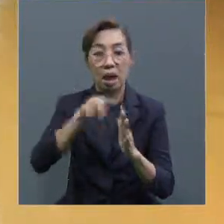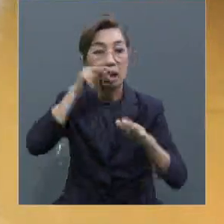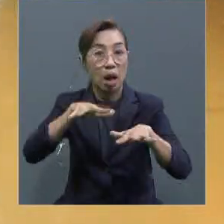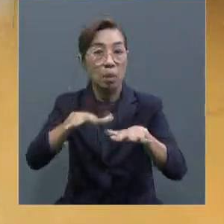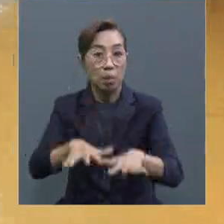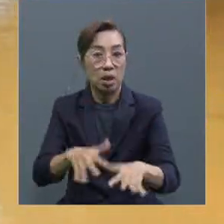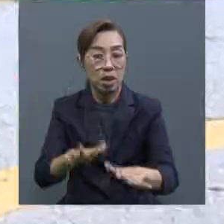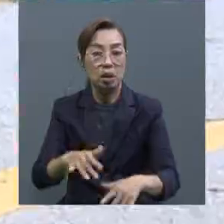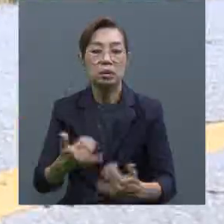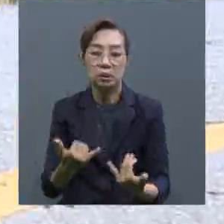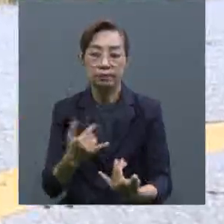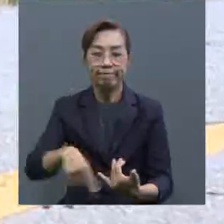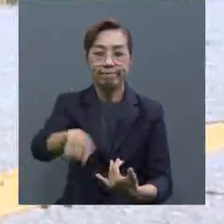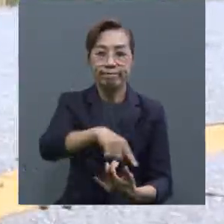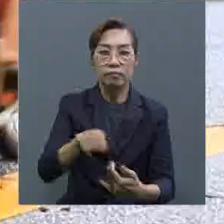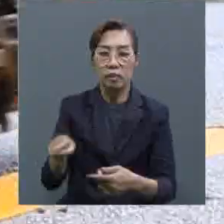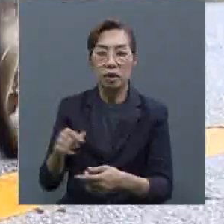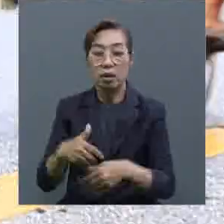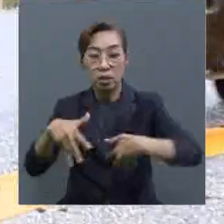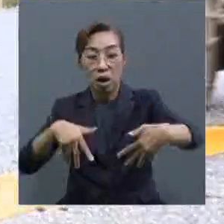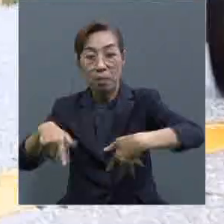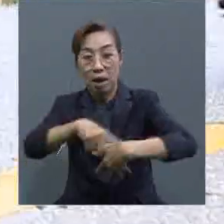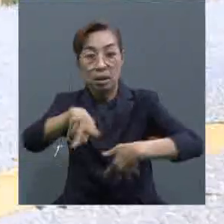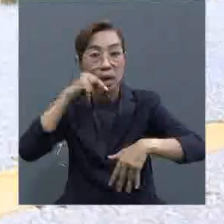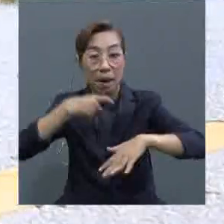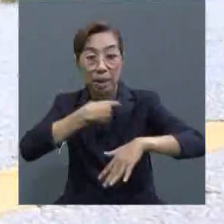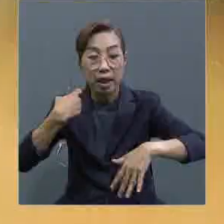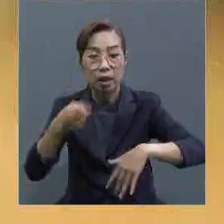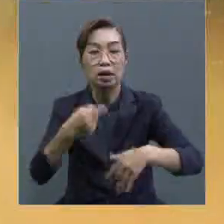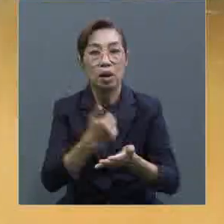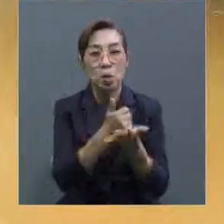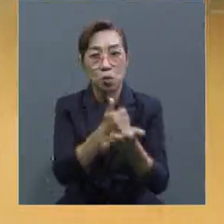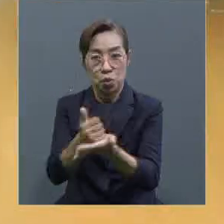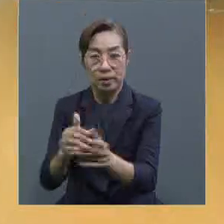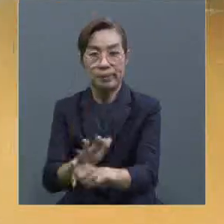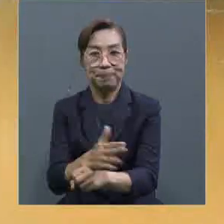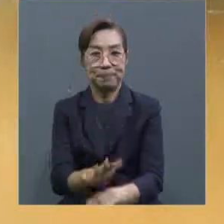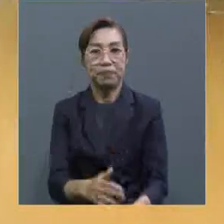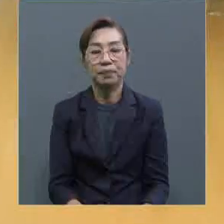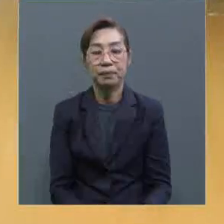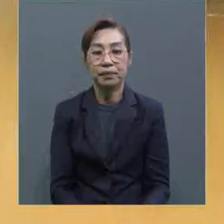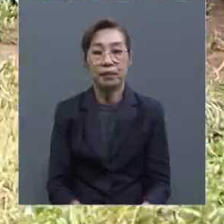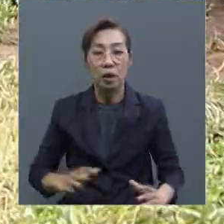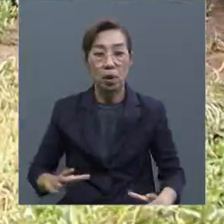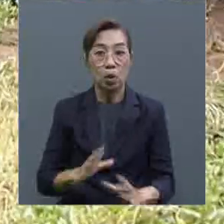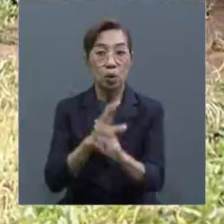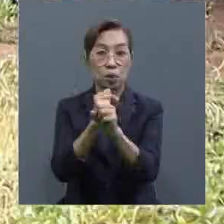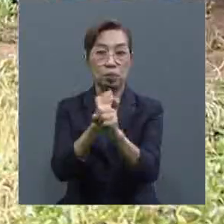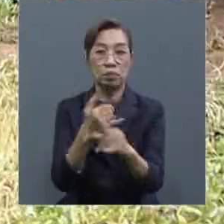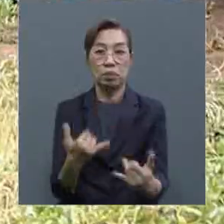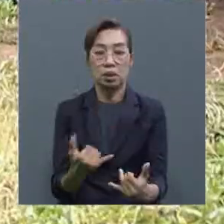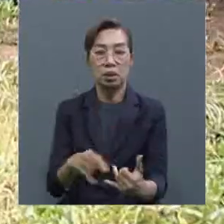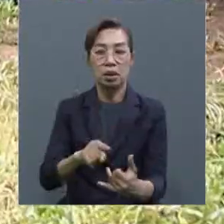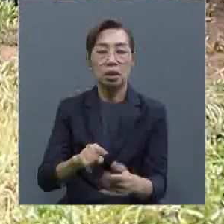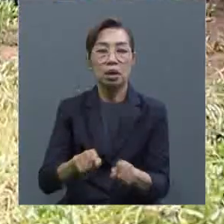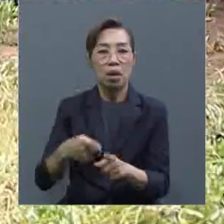เช่นกันทางจังหวัดก็เลยเร่งระดมให้ความช่วยเหลือพี่น้องประชาชนกันอย่างเต็มที่ค่ะไปดูการสรุปตัวเลขภาพรวมนะครับ